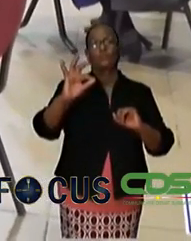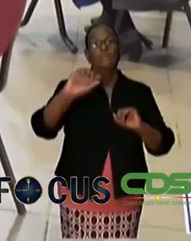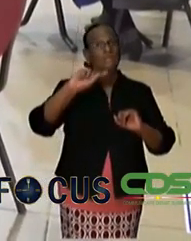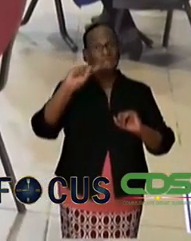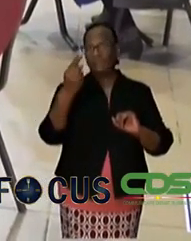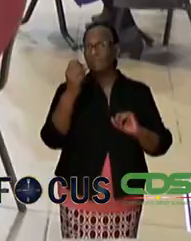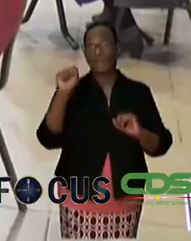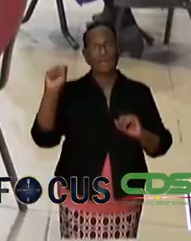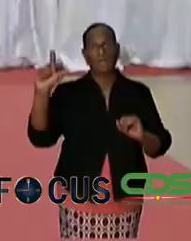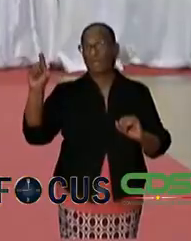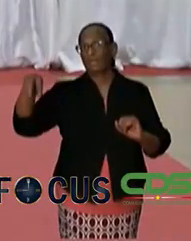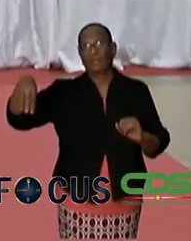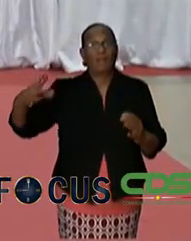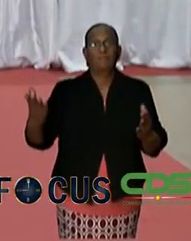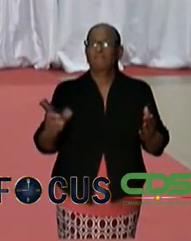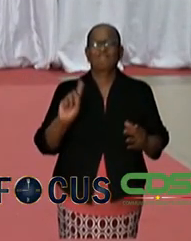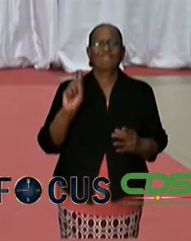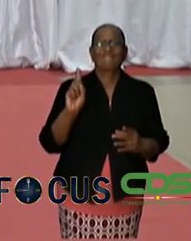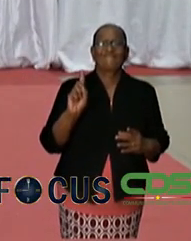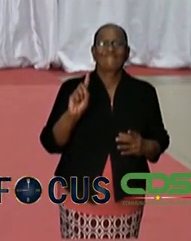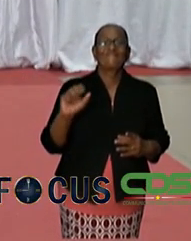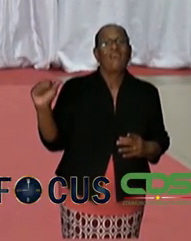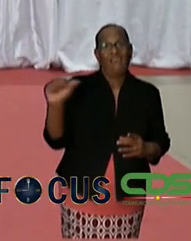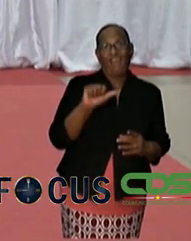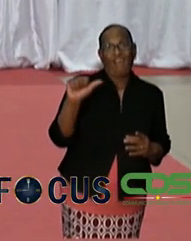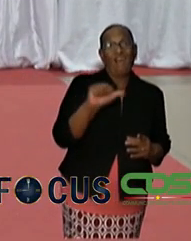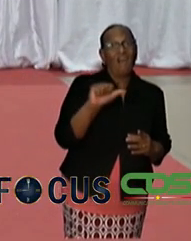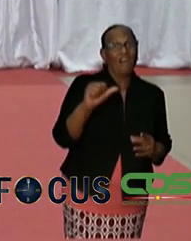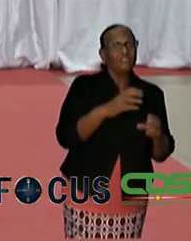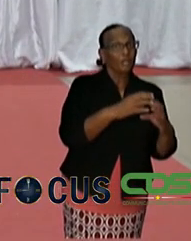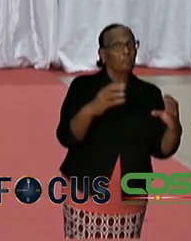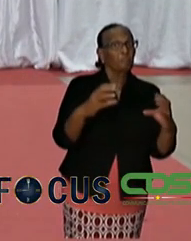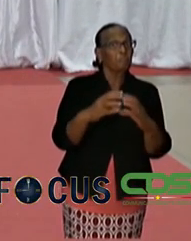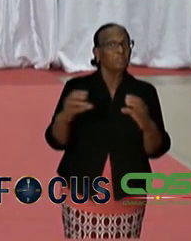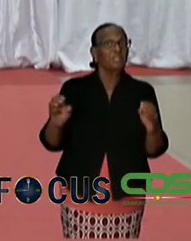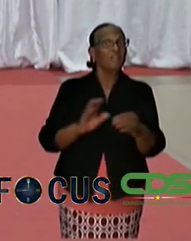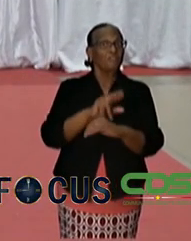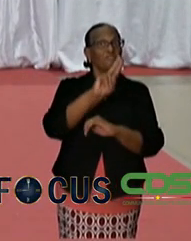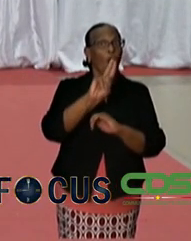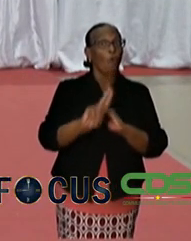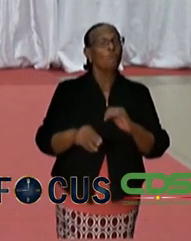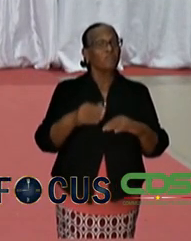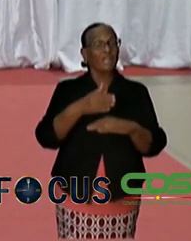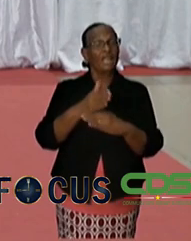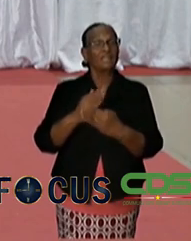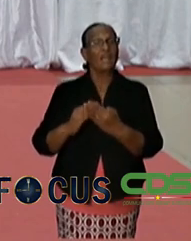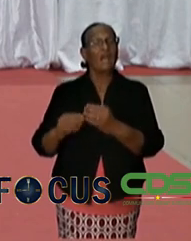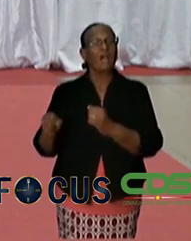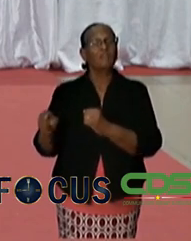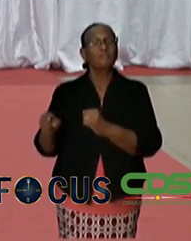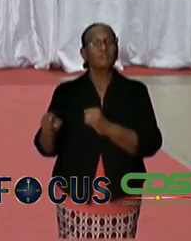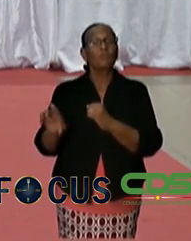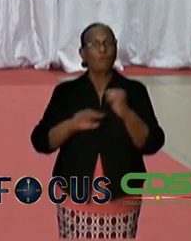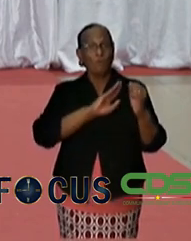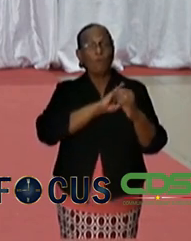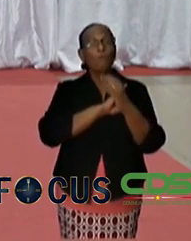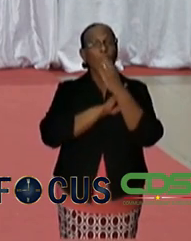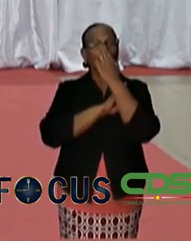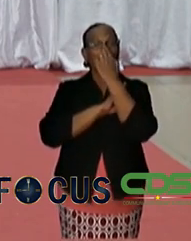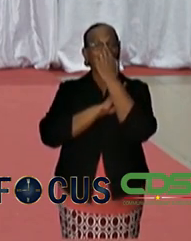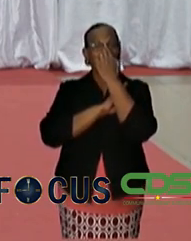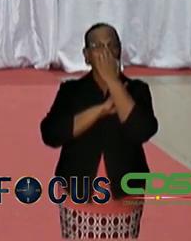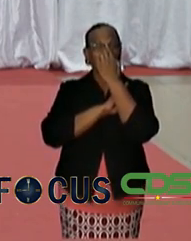SLM. Het betreft een aantal parastatale bedrijven die geïndexeerde lonen hebben. En